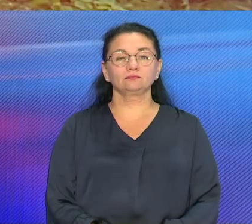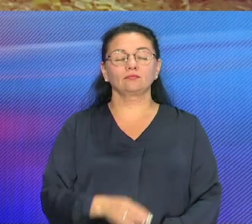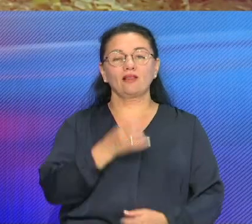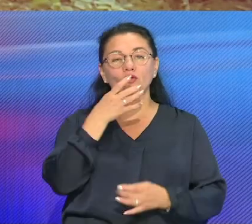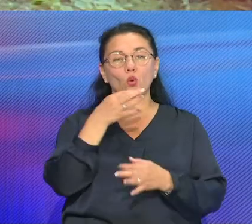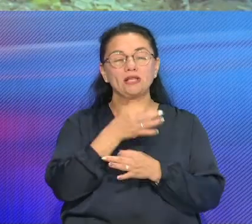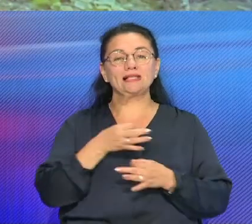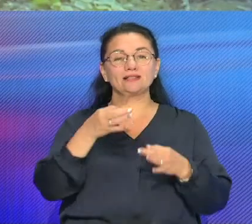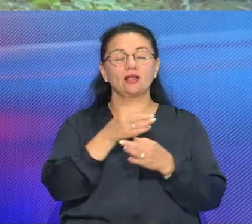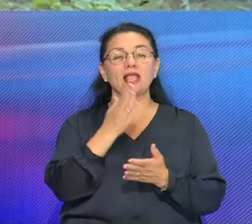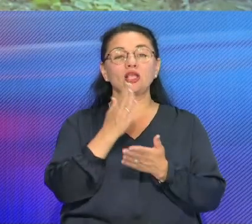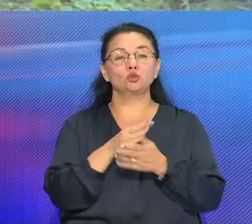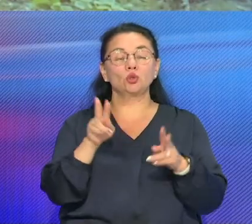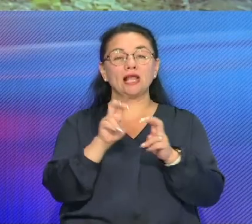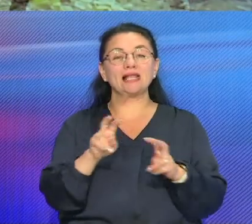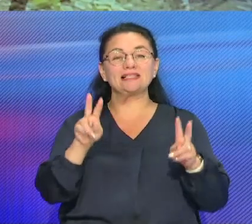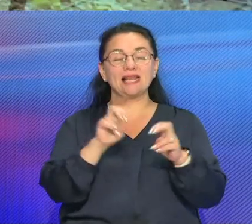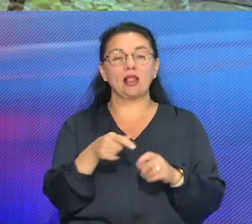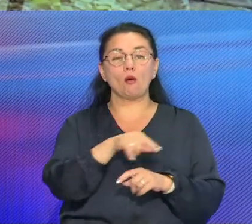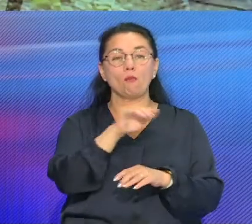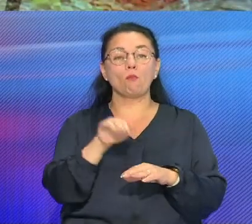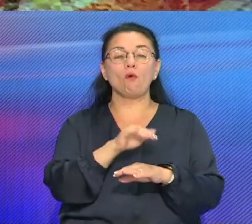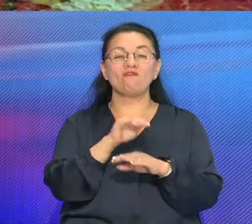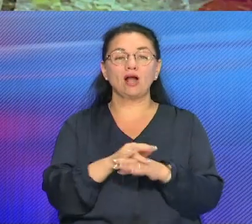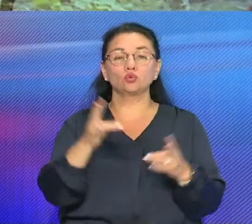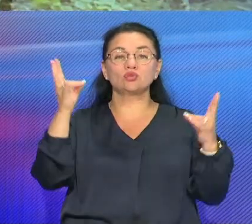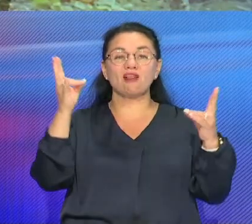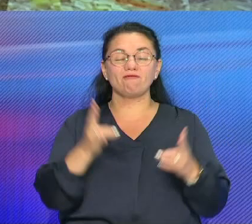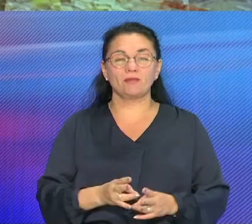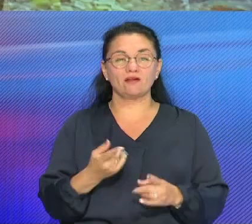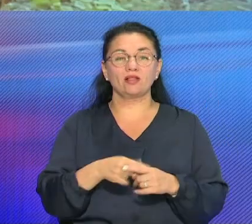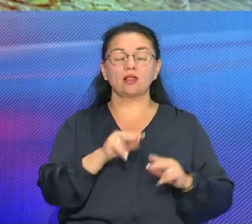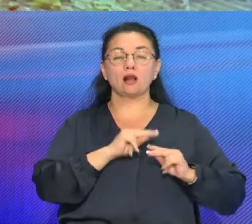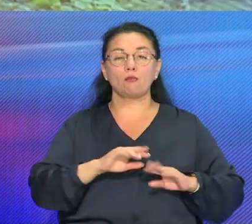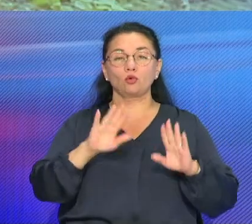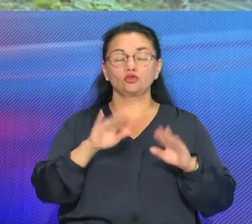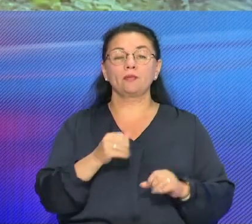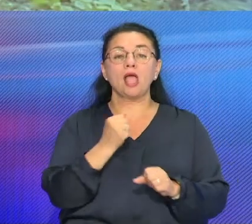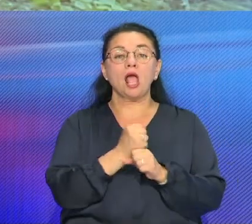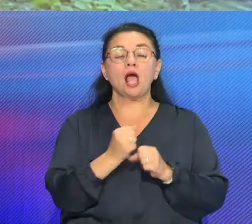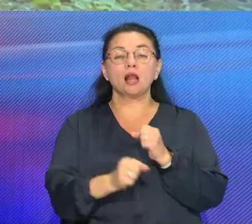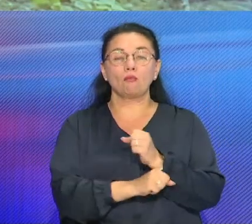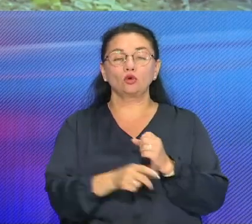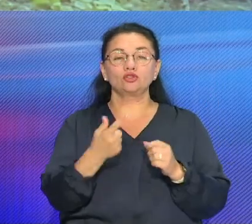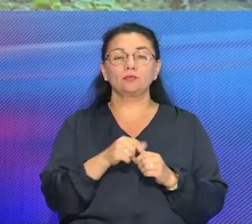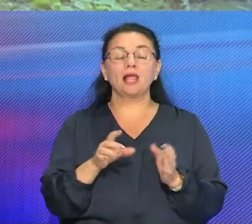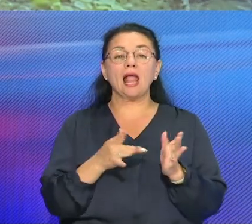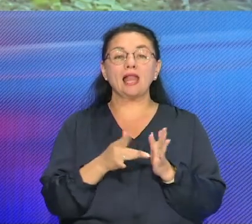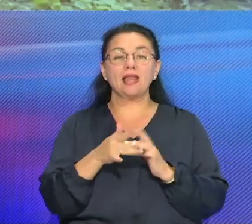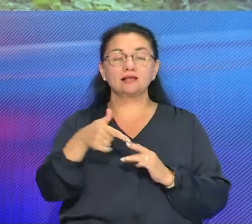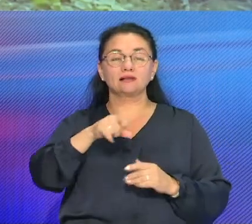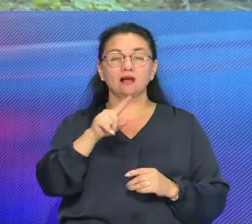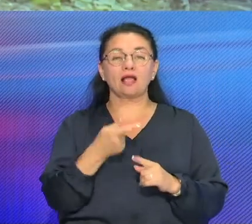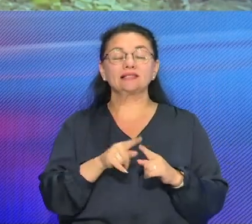В Гродненской области идет расследование справы по факте травмирования на працовном месте работникам Новогрузского лясгаса. 29